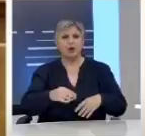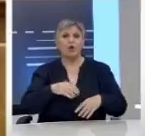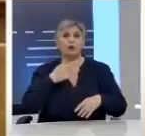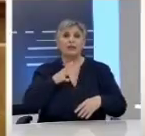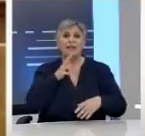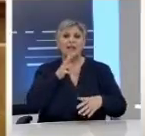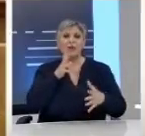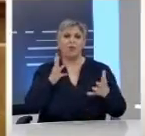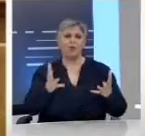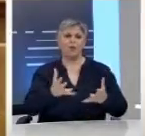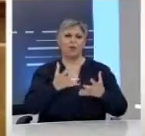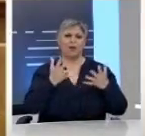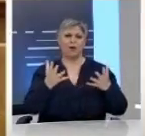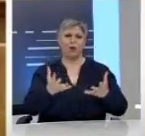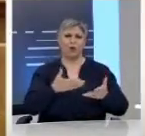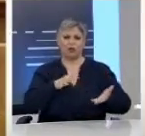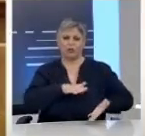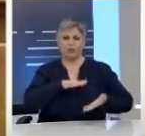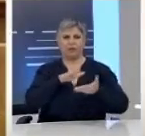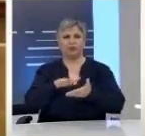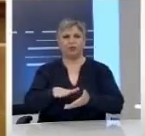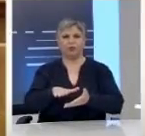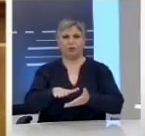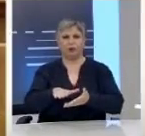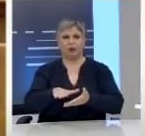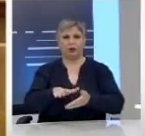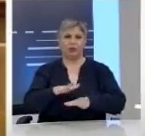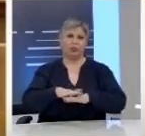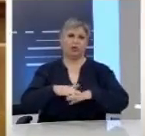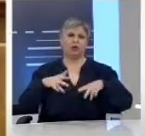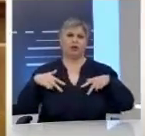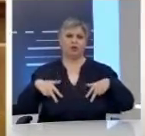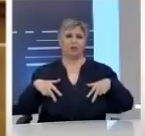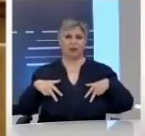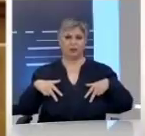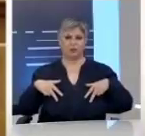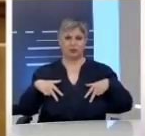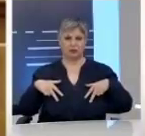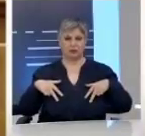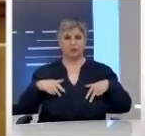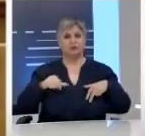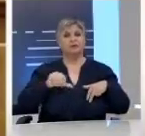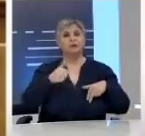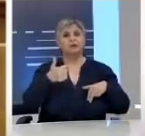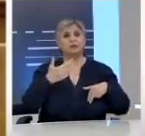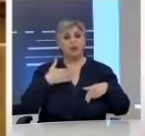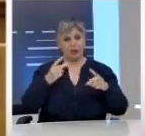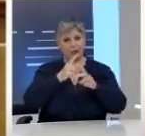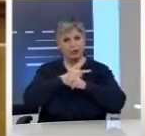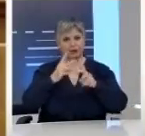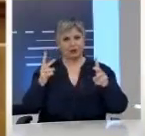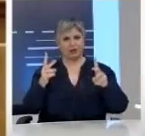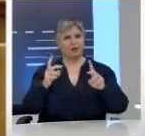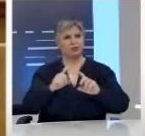πρόχειρη νομοθετική δουλειά της κυβέρνησης. Να ξεκαθαρίσουμε πρώτα, και κυρία, ότι από όταν ανέλαβε